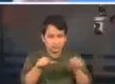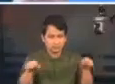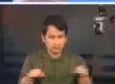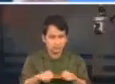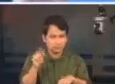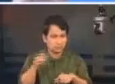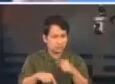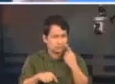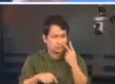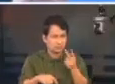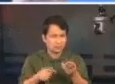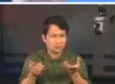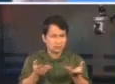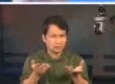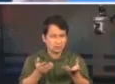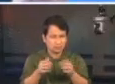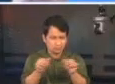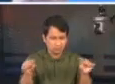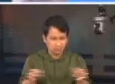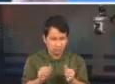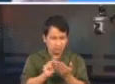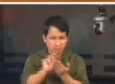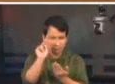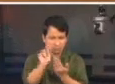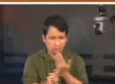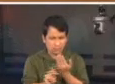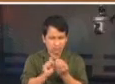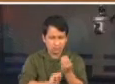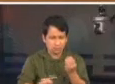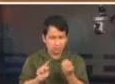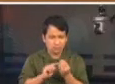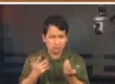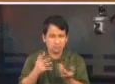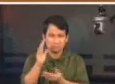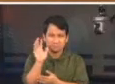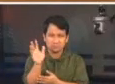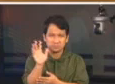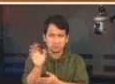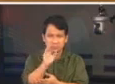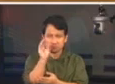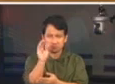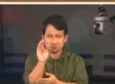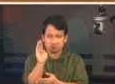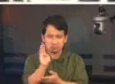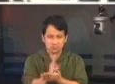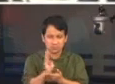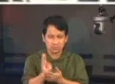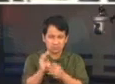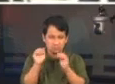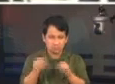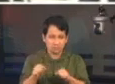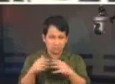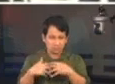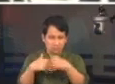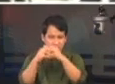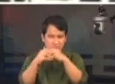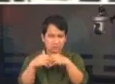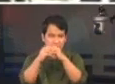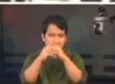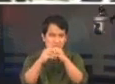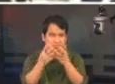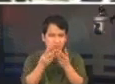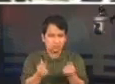hindi matukoy kung ano mismong proyekto, habang nasa 55 bilyong po naman na halaga ng infra funds ang